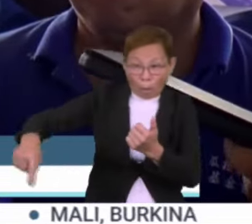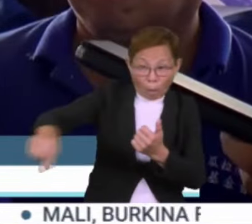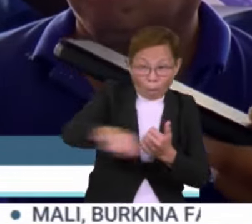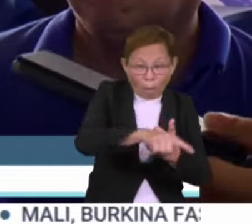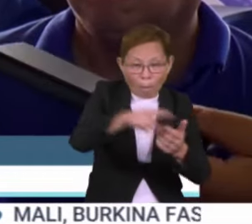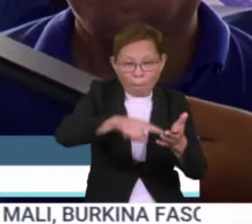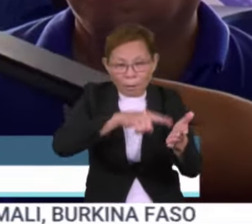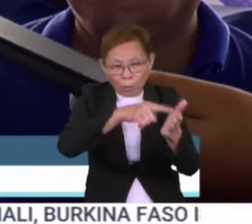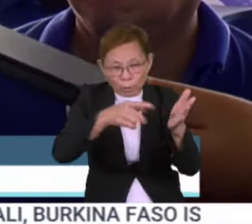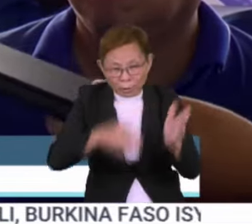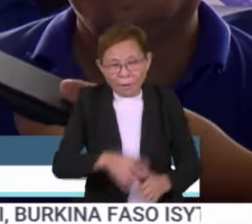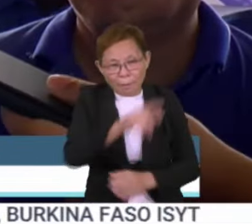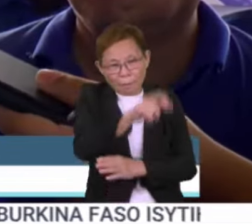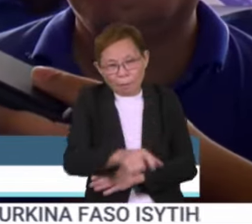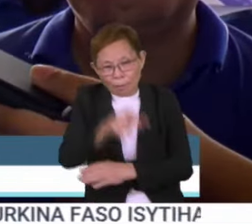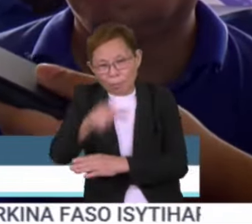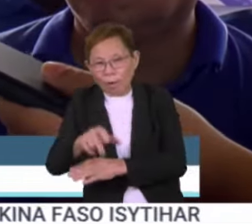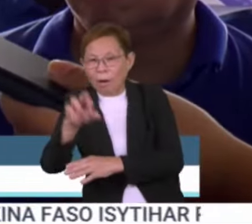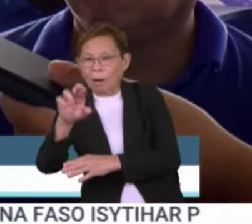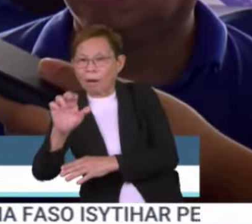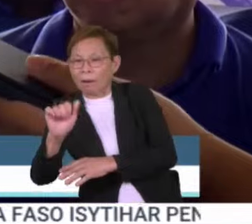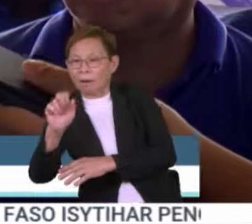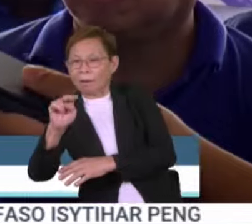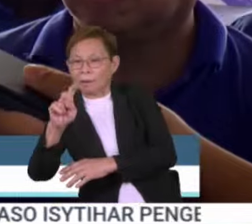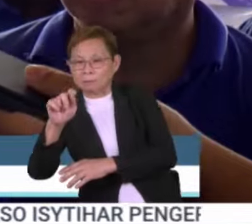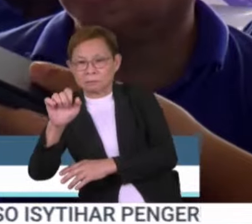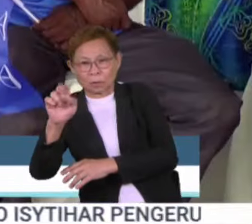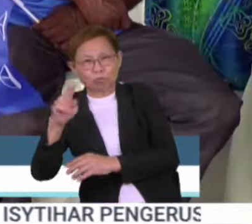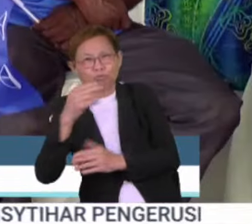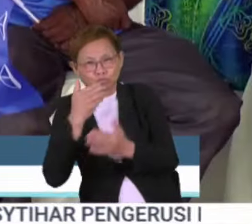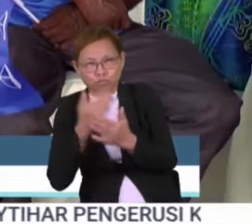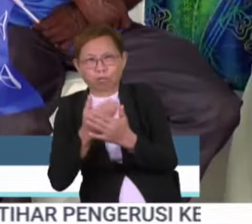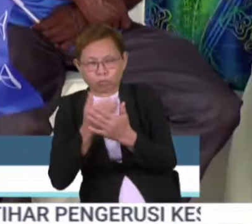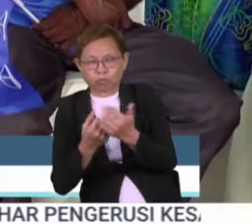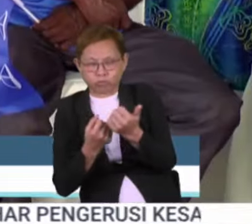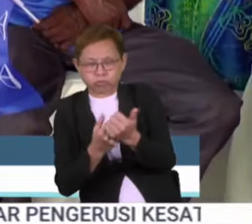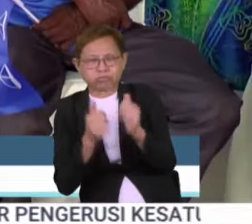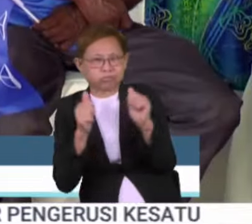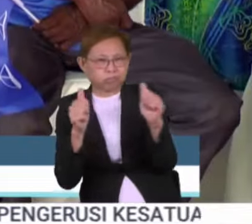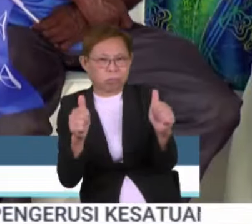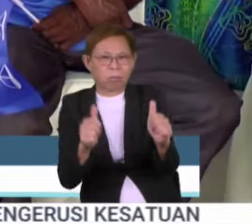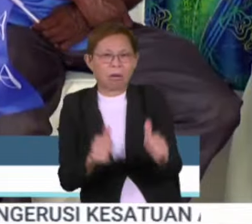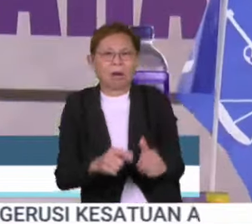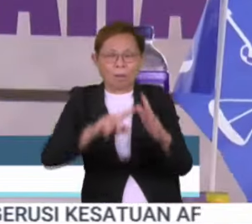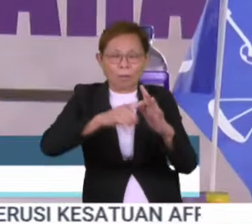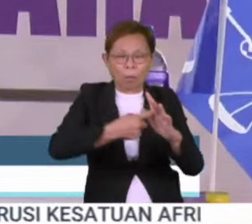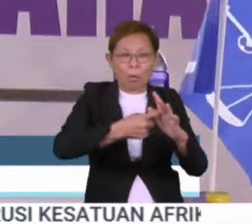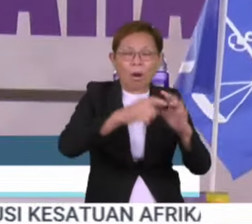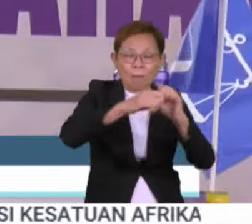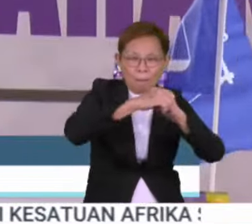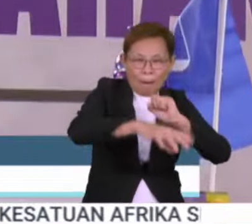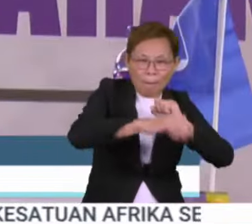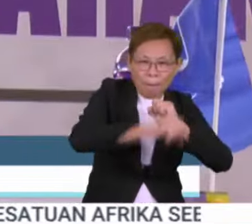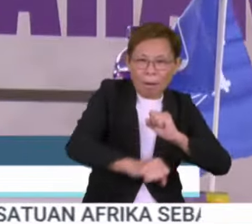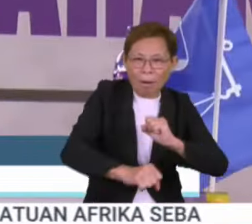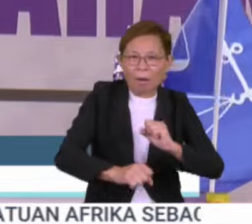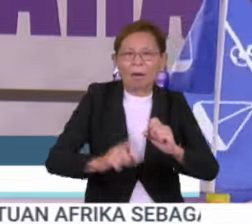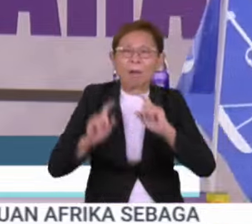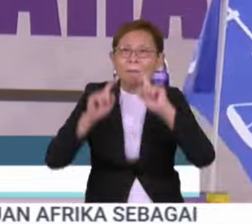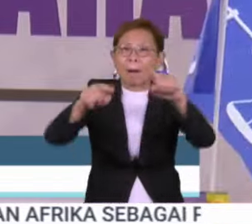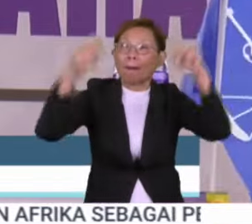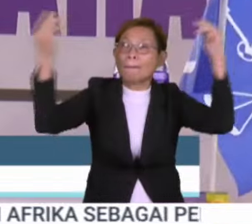pengundi-pengundi penduduk di kawasan rantau amat baik ya. Beliau memulakan semula kempennya dengan